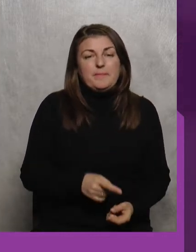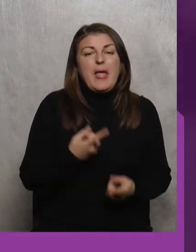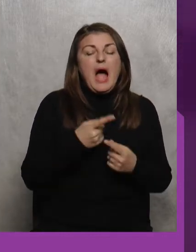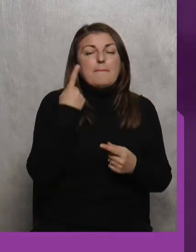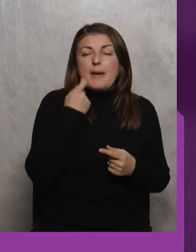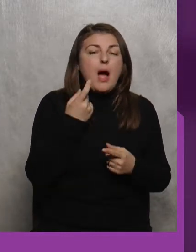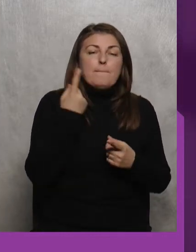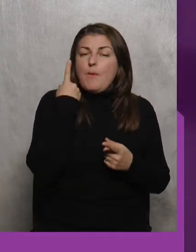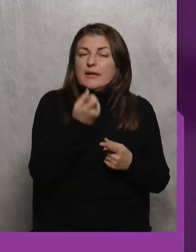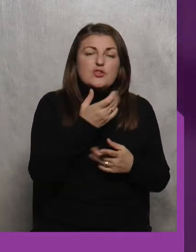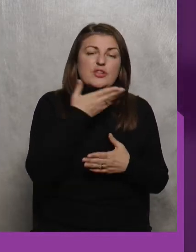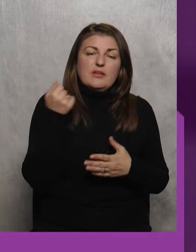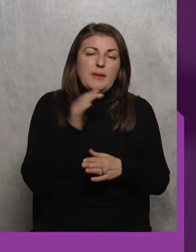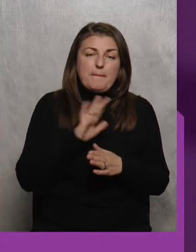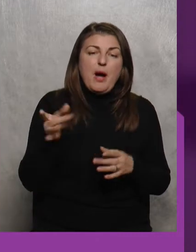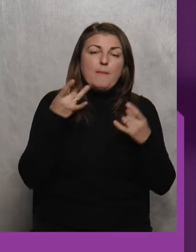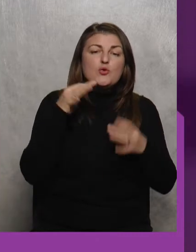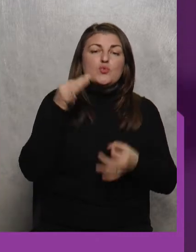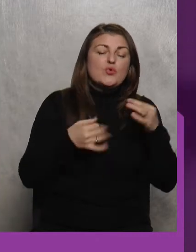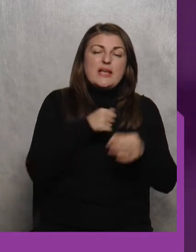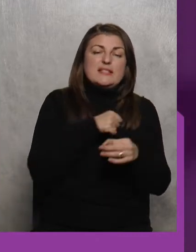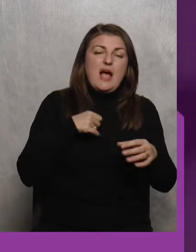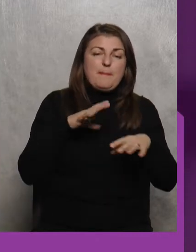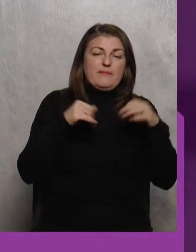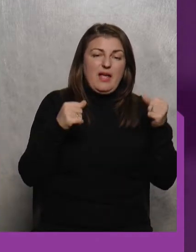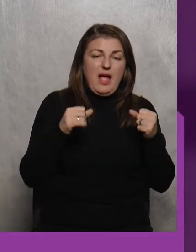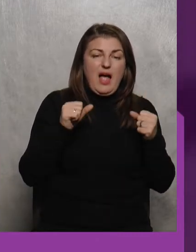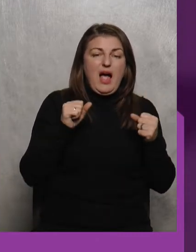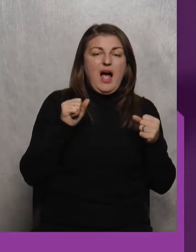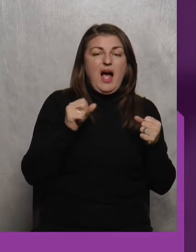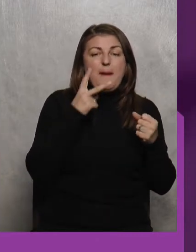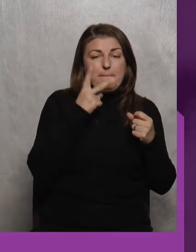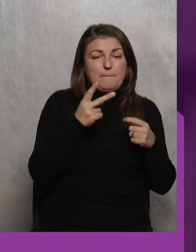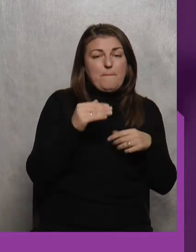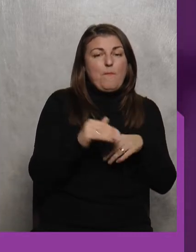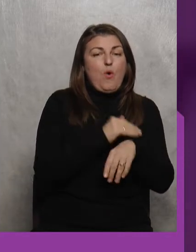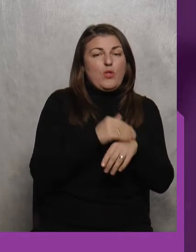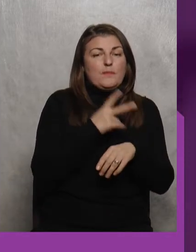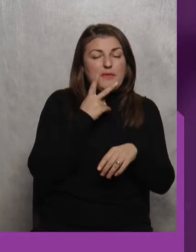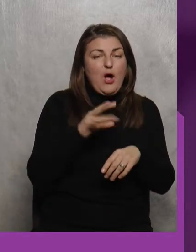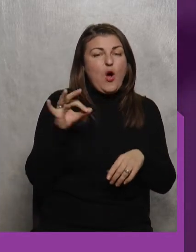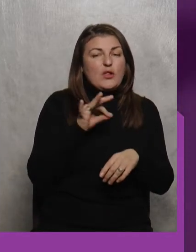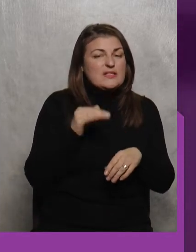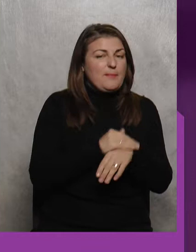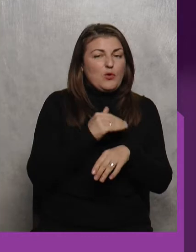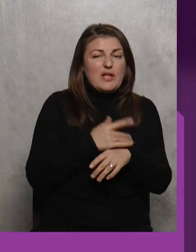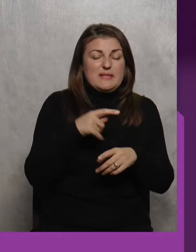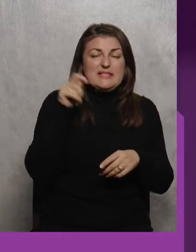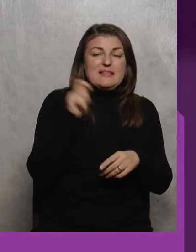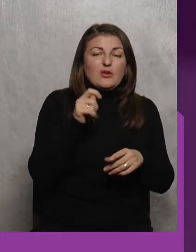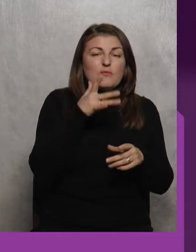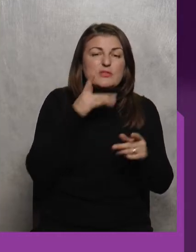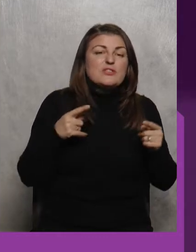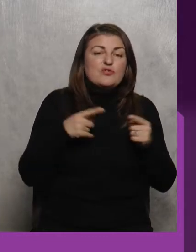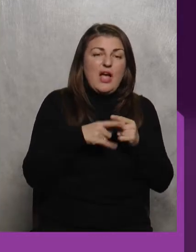є? Ні, немає попередження, просто суддя сам виставляє, але от молодець Олексій стартував